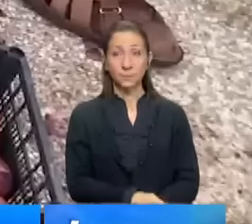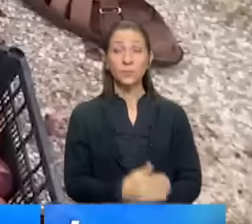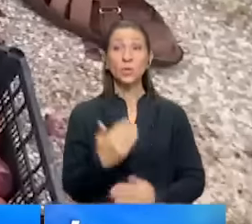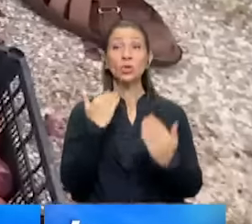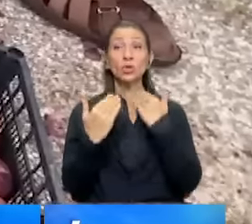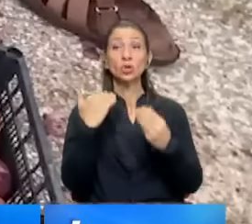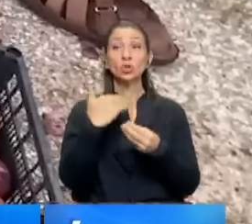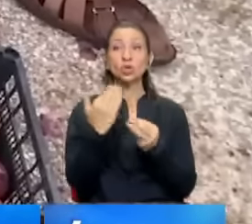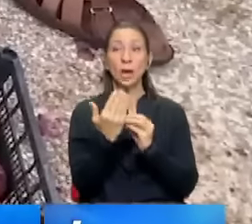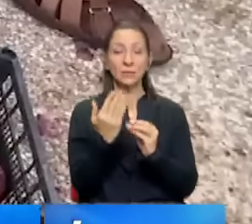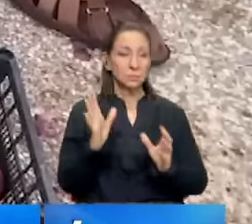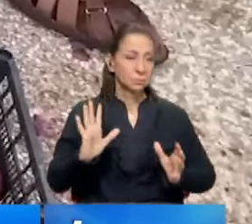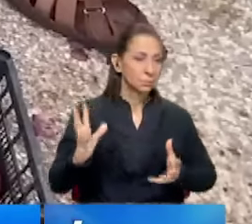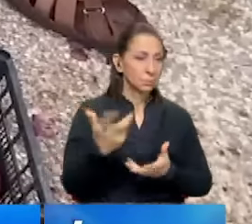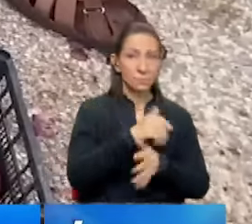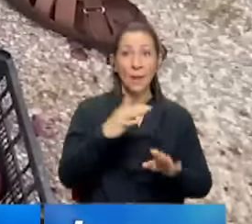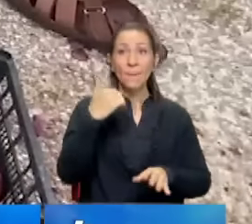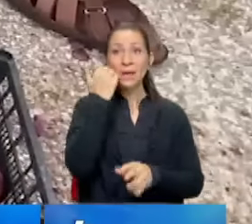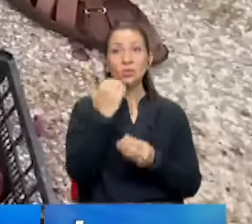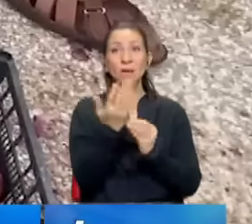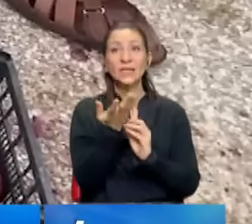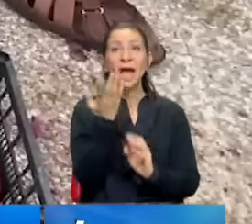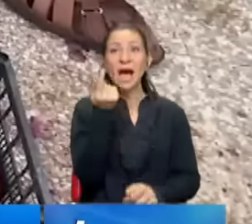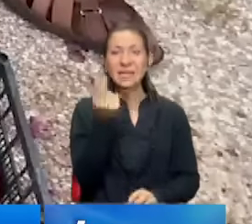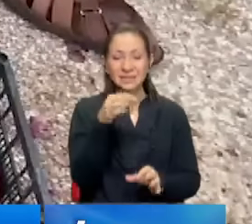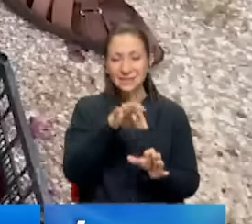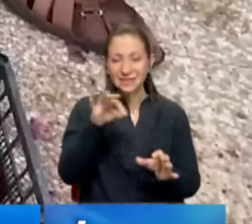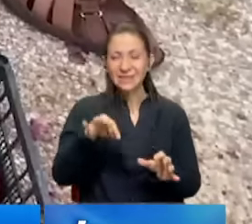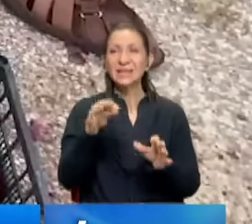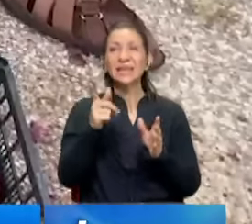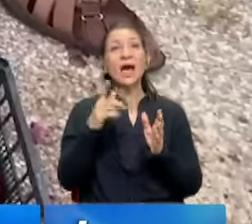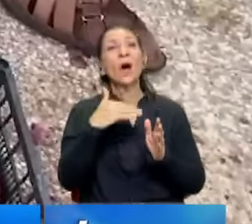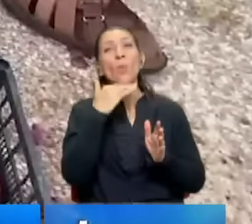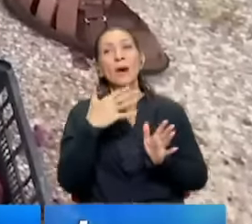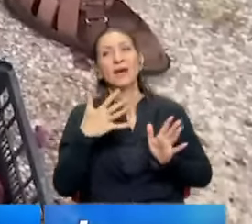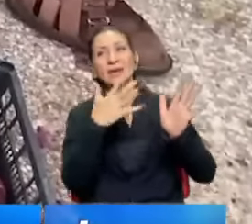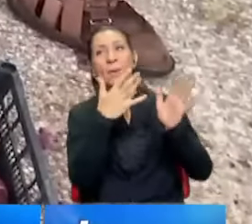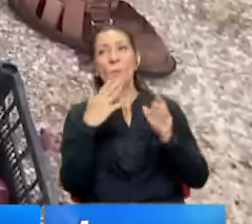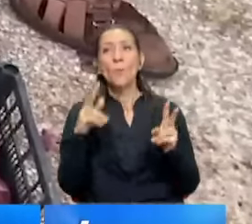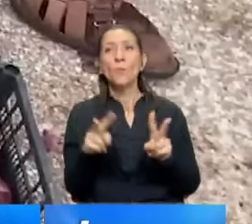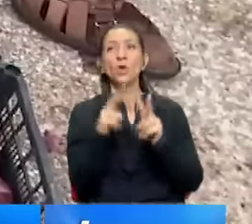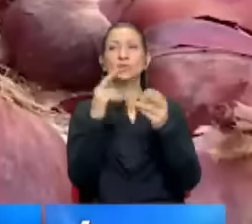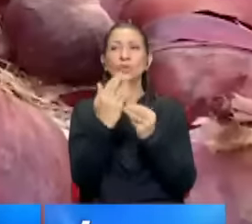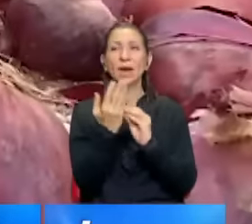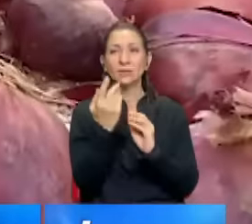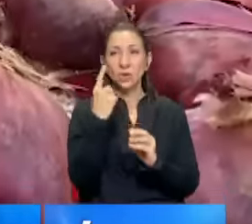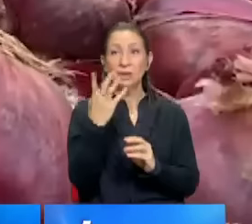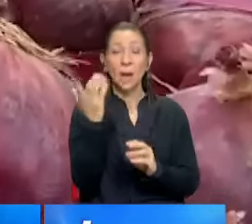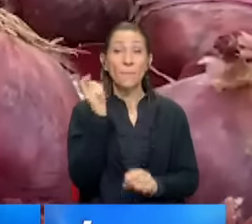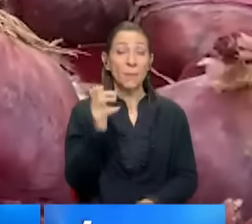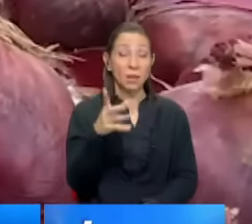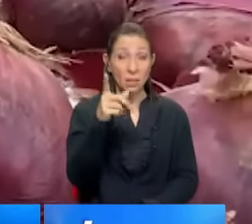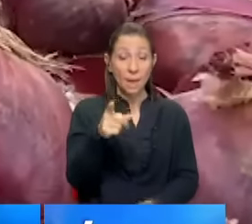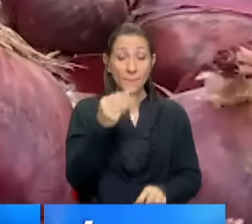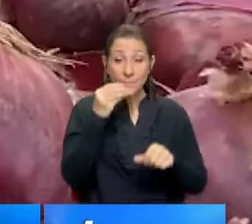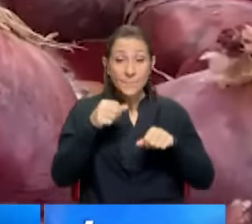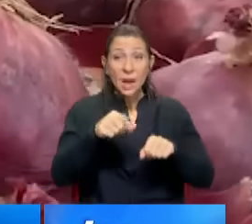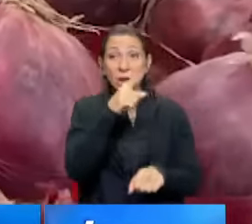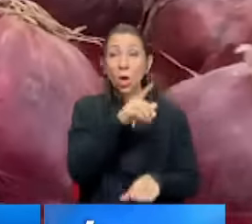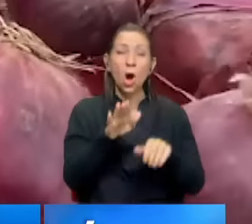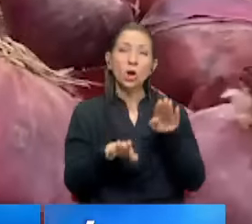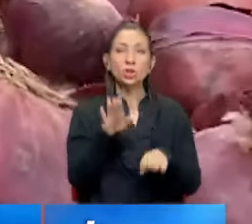Yozgat'ta soğan hasadı tamamlandı. Beyaz soğana göre daha az ekilip genelde de ihraç edilen mor soğan klasik soğana göre çok daha pahalı. Marketlerde